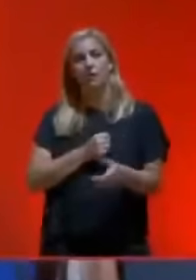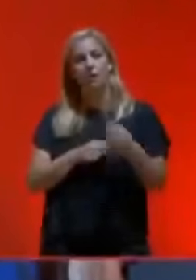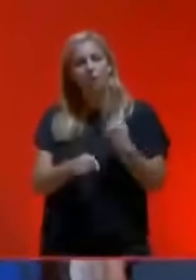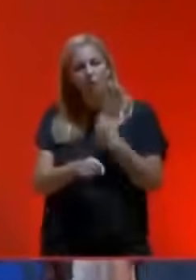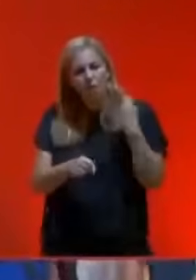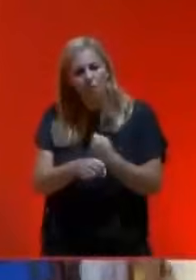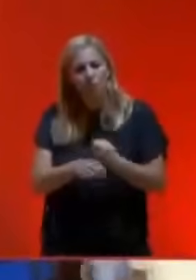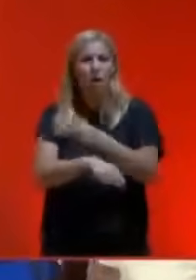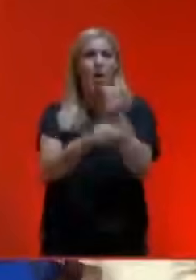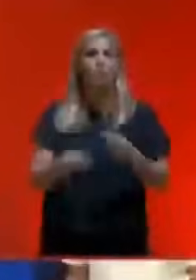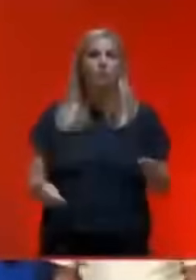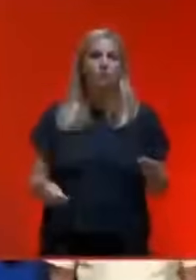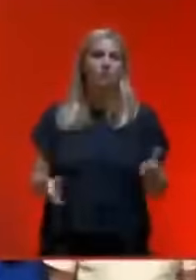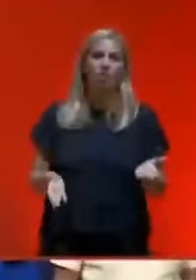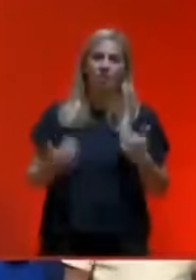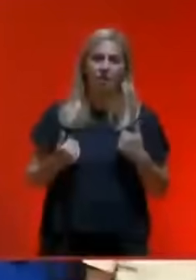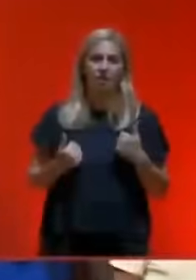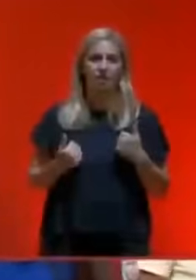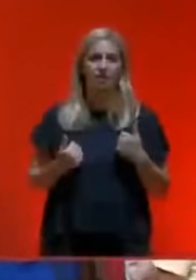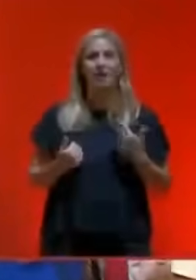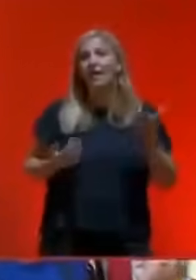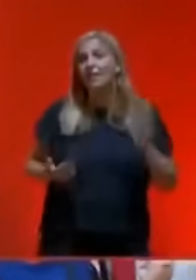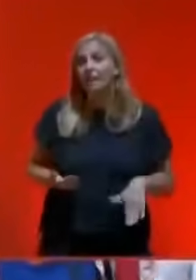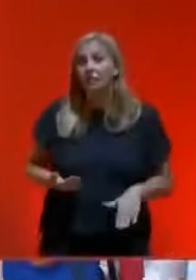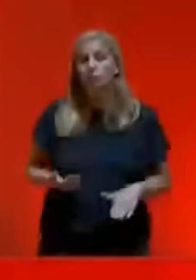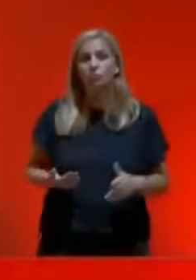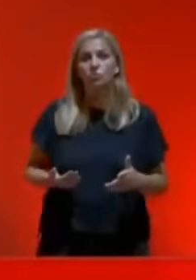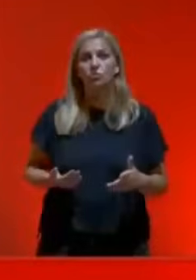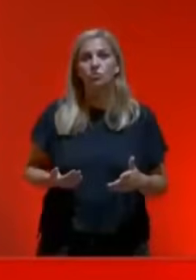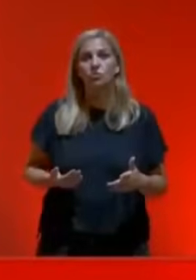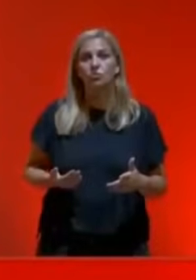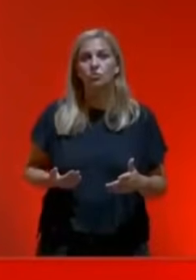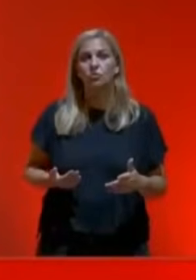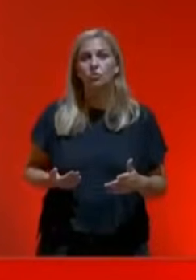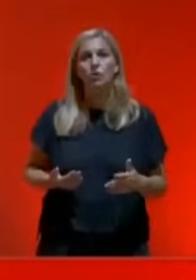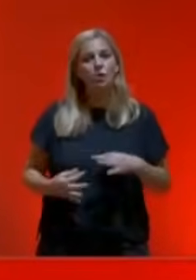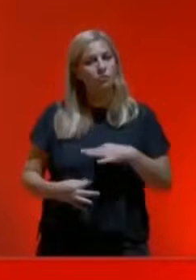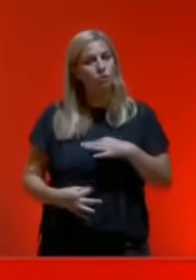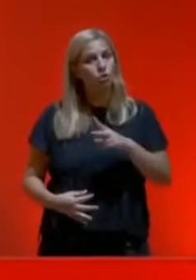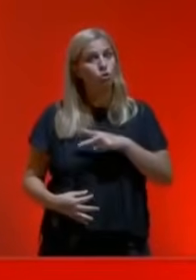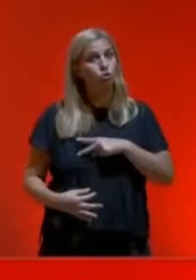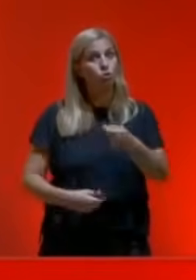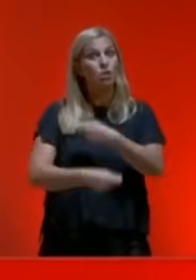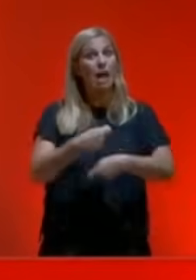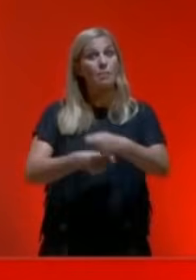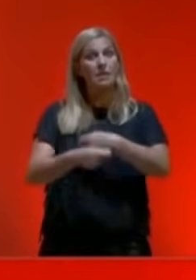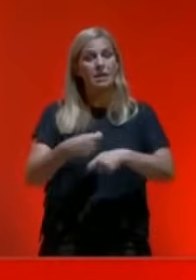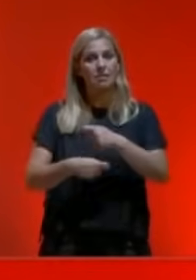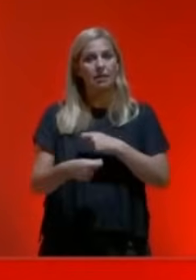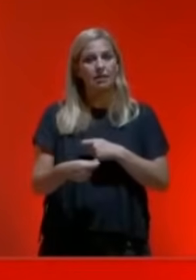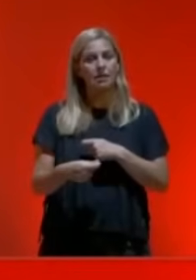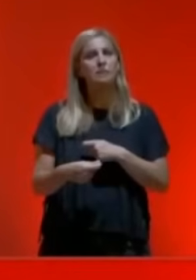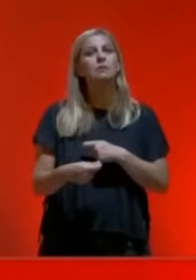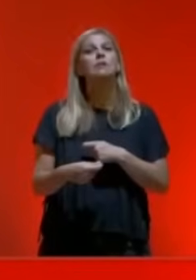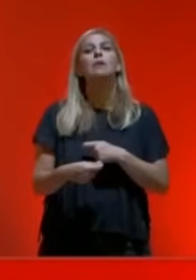καρποφορεί. Δεν δίνουμε τέλος την ευκαιρία στον έντιμο επιχειρηματία να ρισκάρει με τους ίδιους